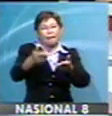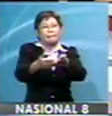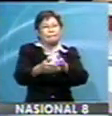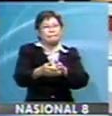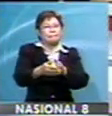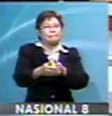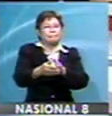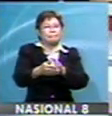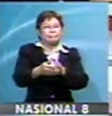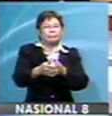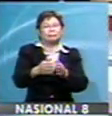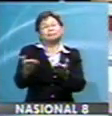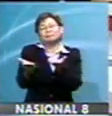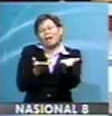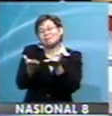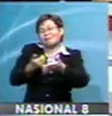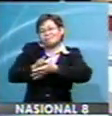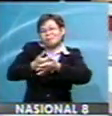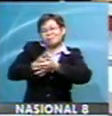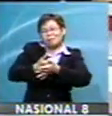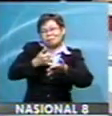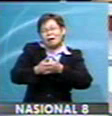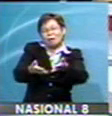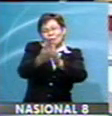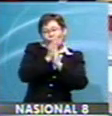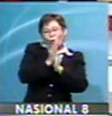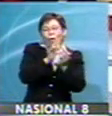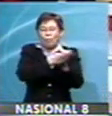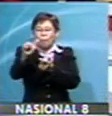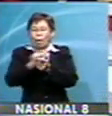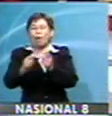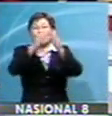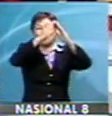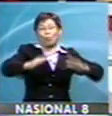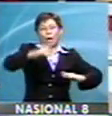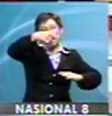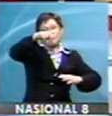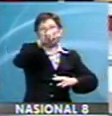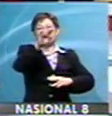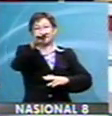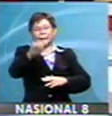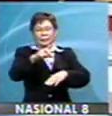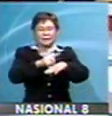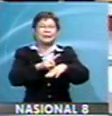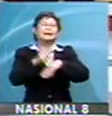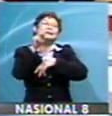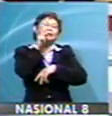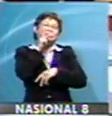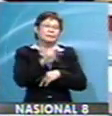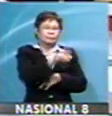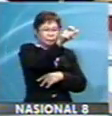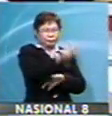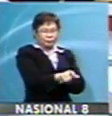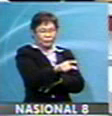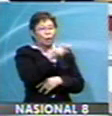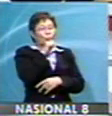moleh layanan seks sebagai dorongan meluluskan permohonan rumah di bawah projek Perumahan Rakyat termiskin di Kedah tertuduh Harry